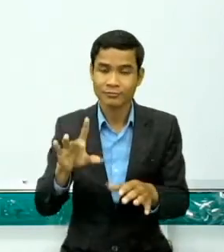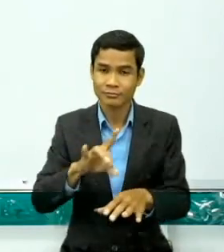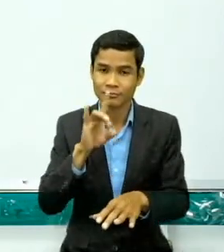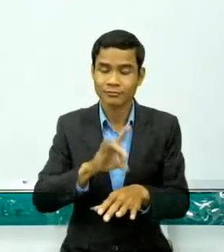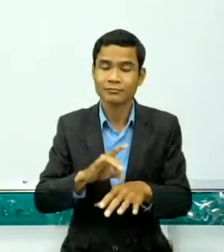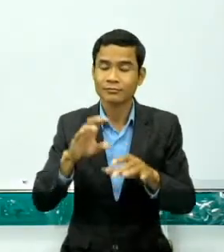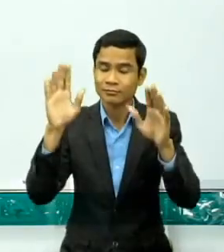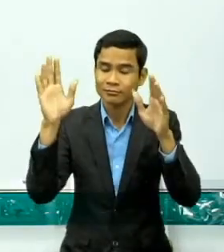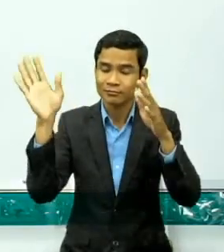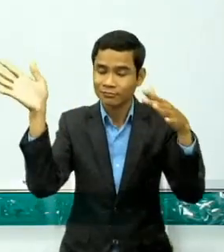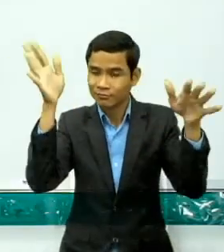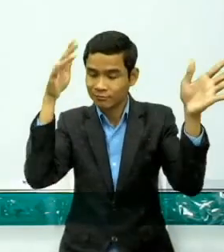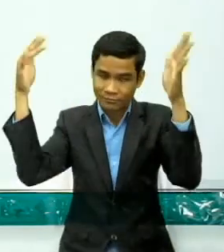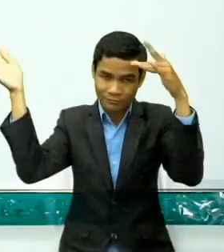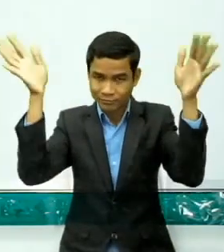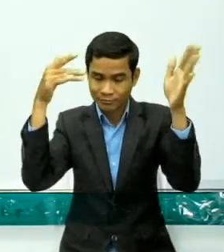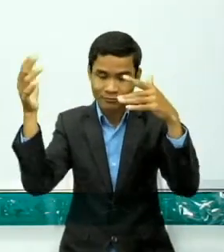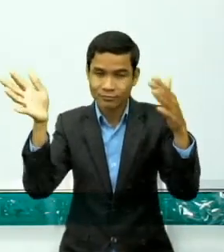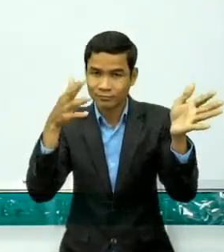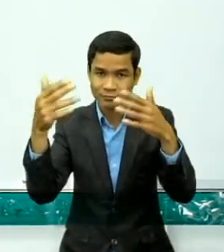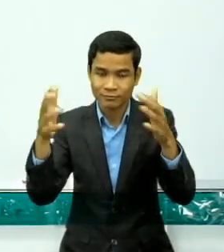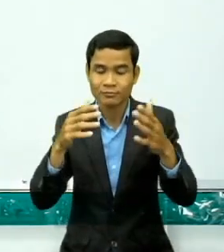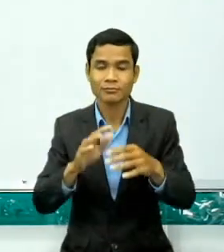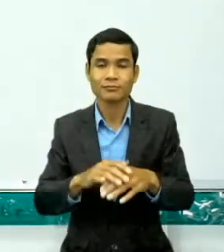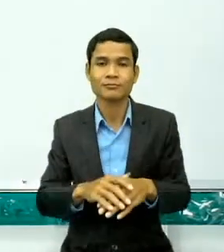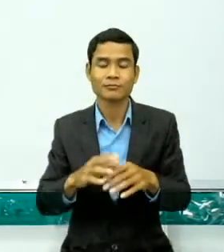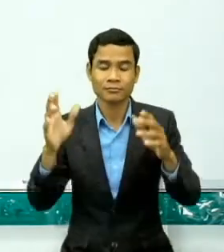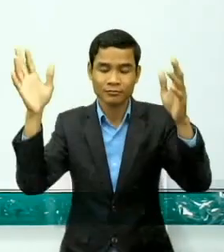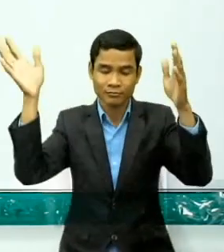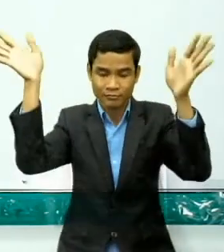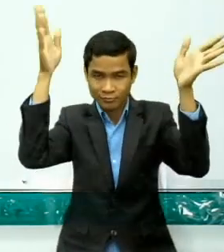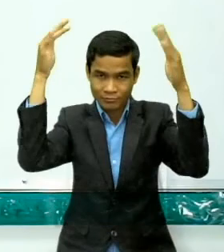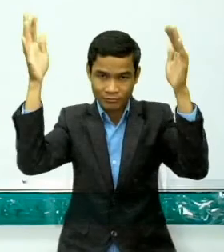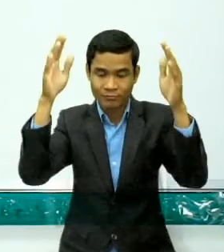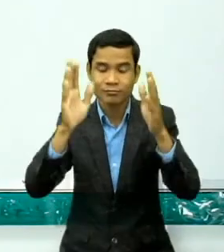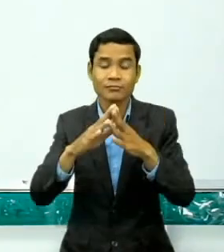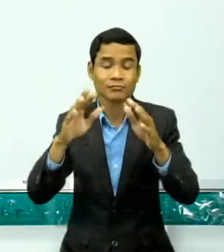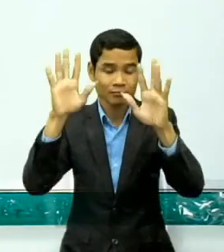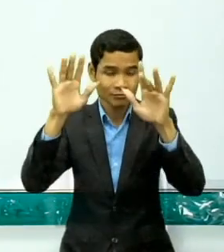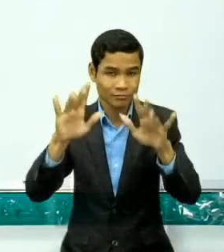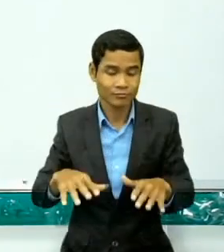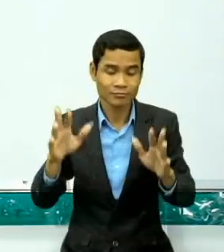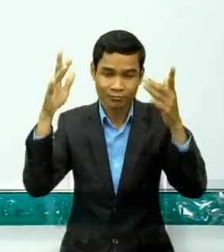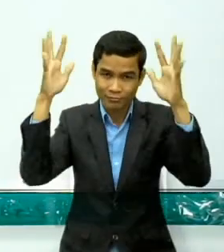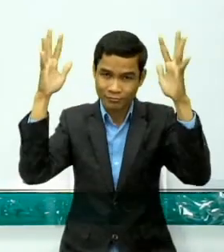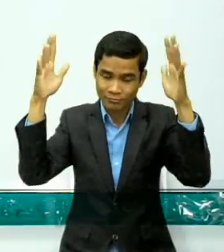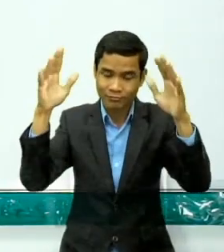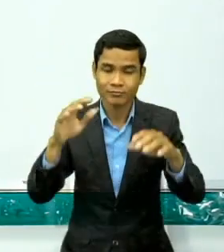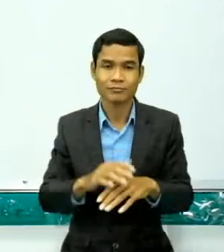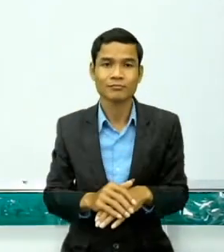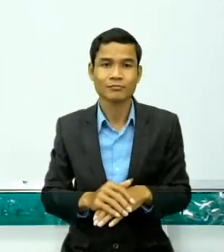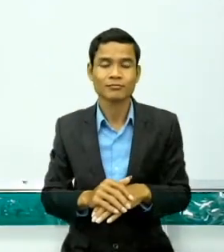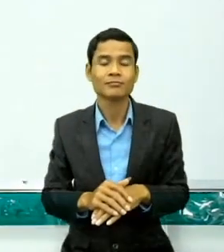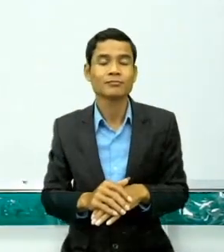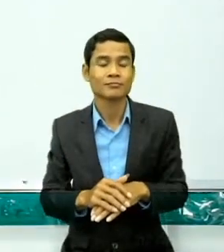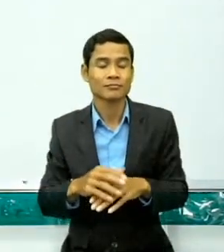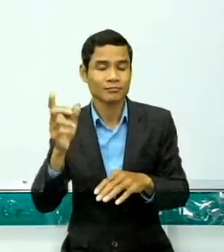អ្នកគ្រូថាខ្យល់កូនលើកដៃឡើងលើចាបក់ភ្លៀងចារ